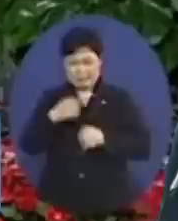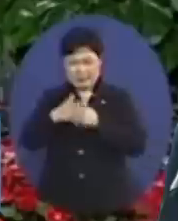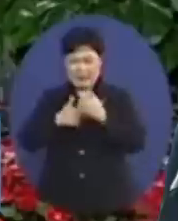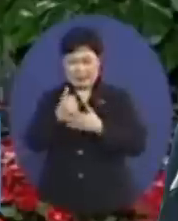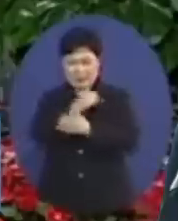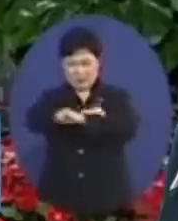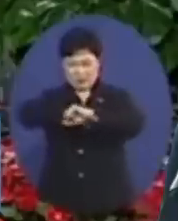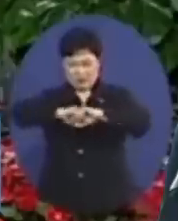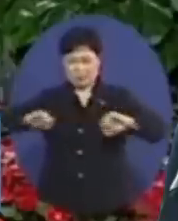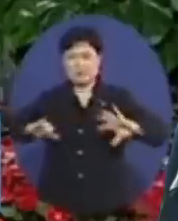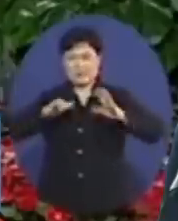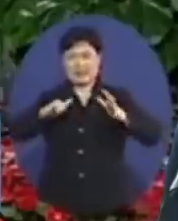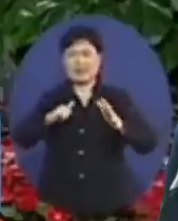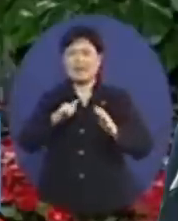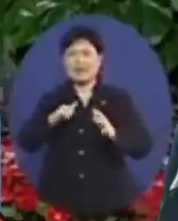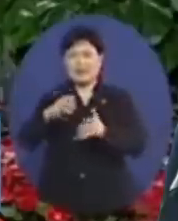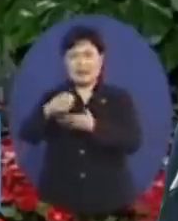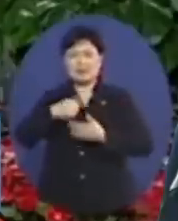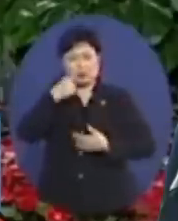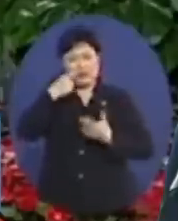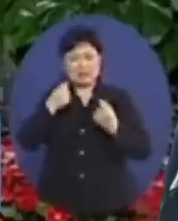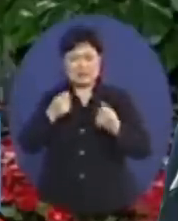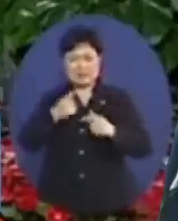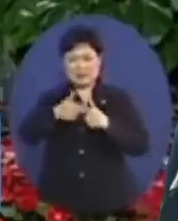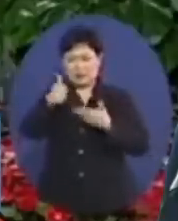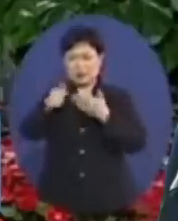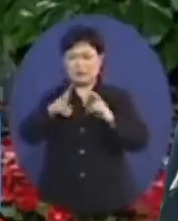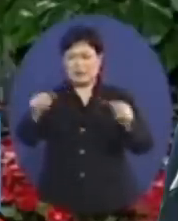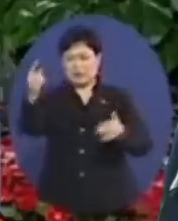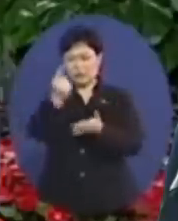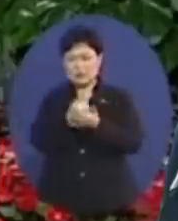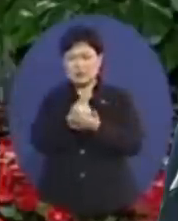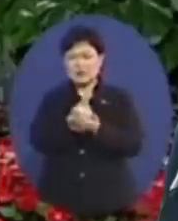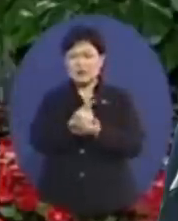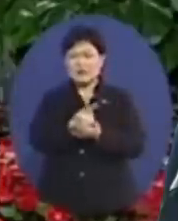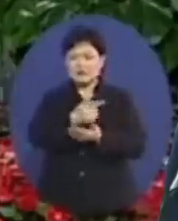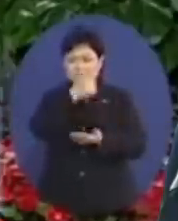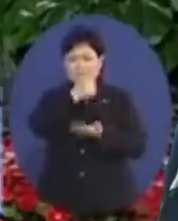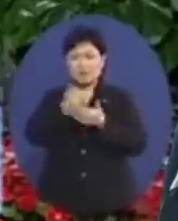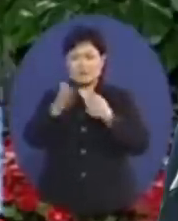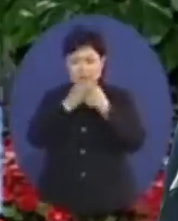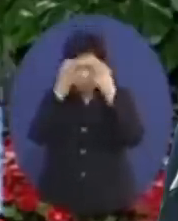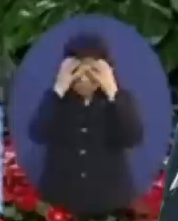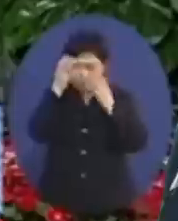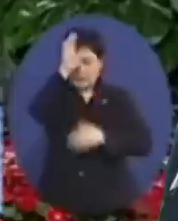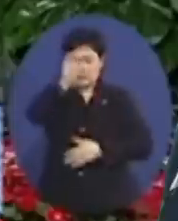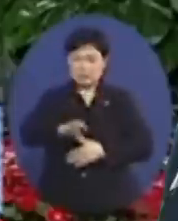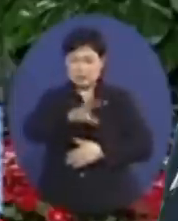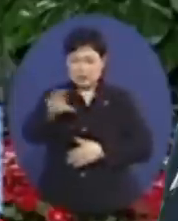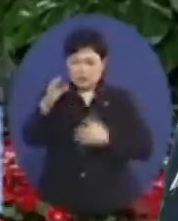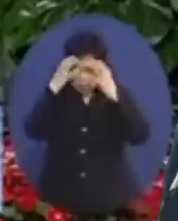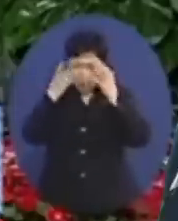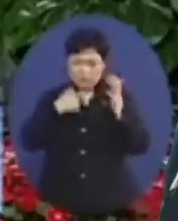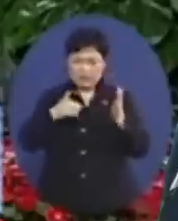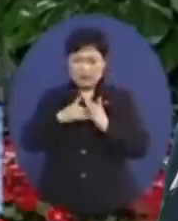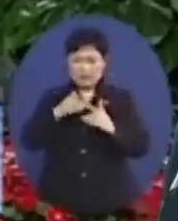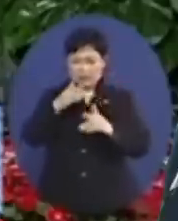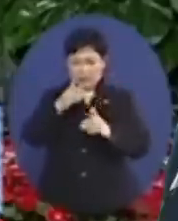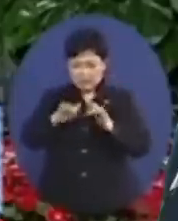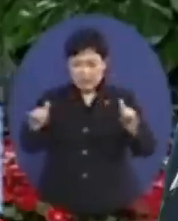없다. 그러므로 예수님이 이 땅에 오셔서 우리의 죄를 위해 고통받으시고 십자가에 고난당하시는 것에 대해 사람들은